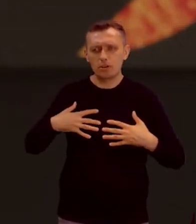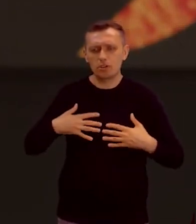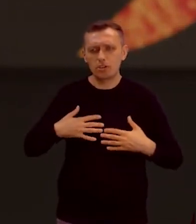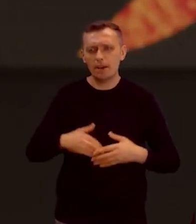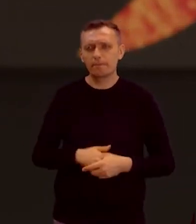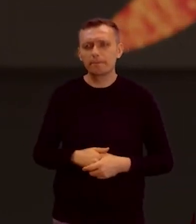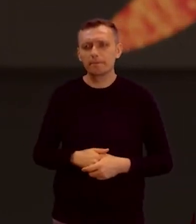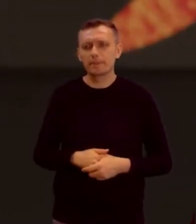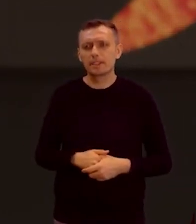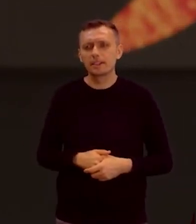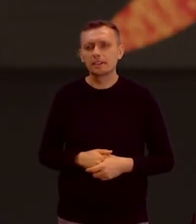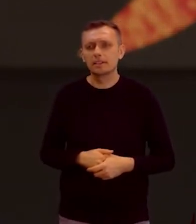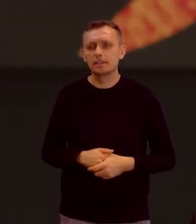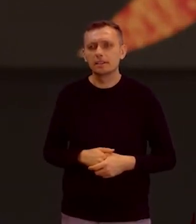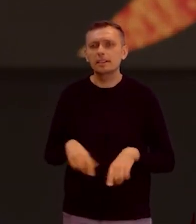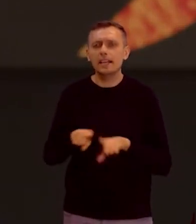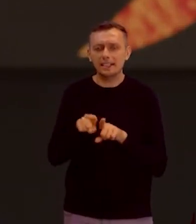naszych własnych dzieci.